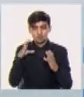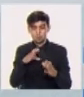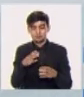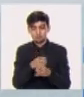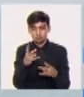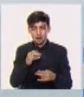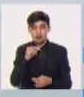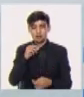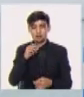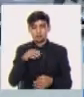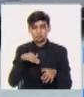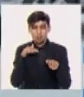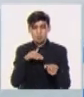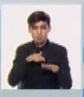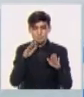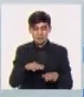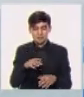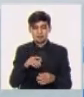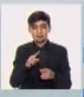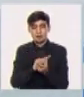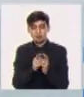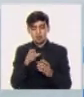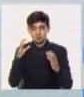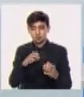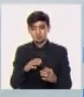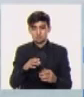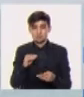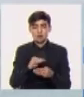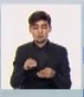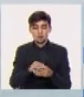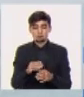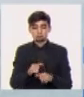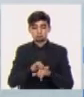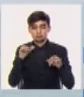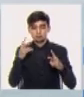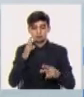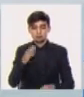час пик уақыттары дейді ғой, час пик уақыттарында қоғамдық көлікті қайтадан қалпына келтіреміз.